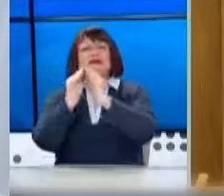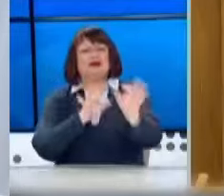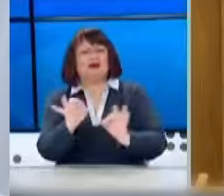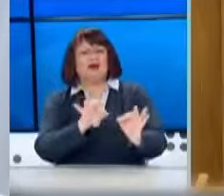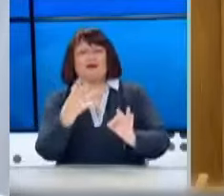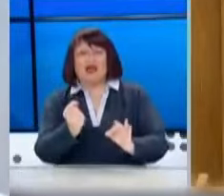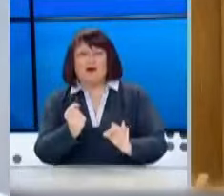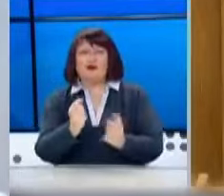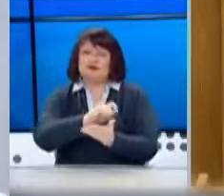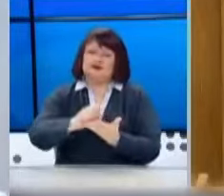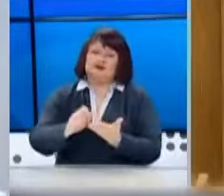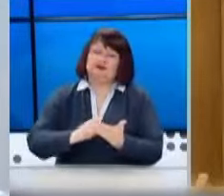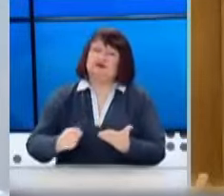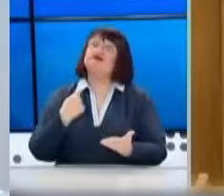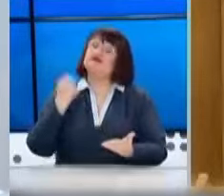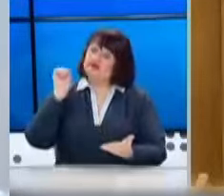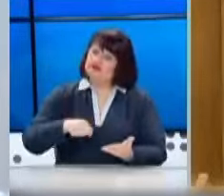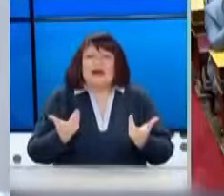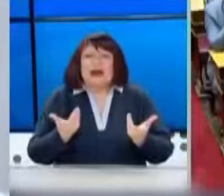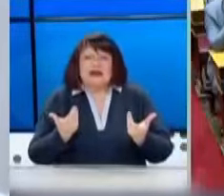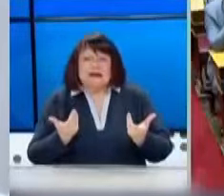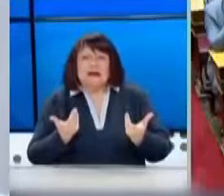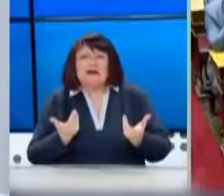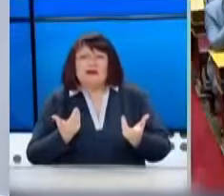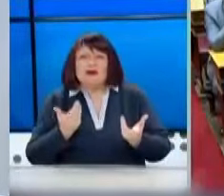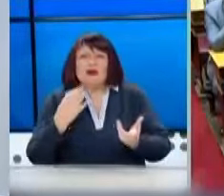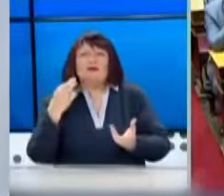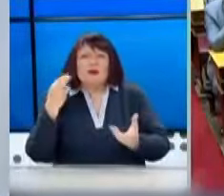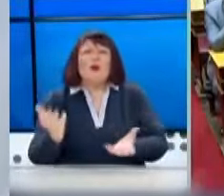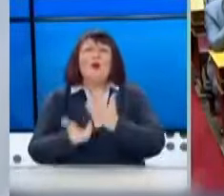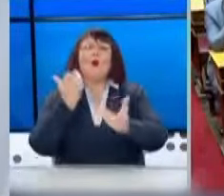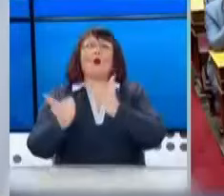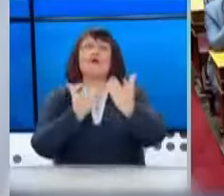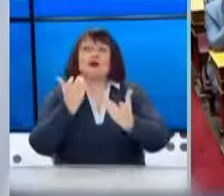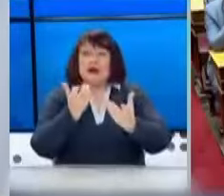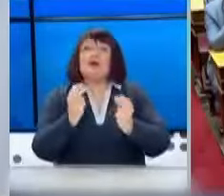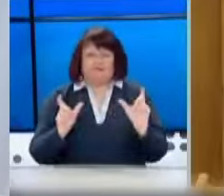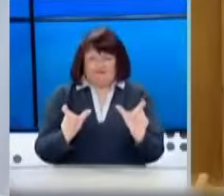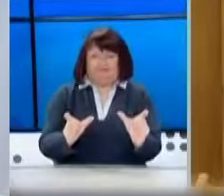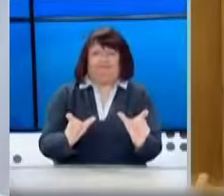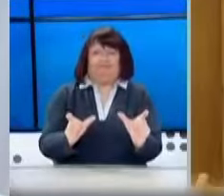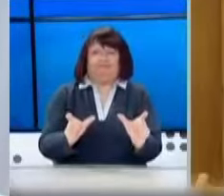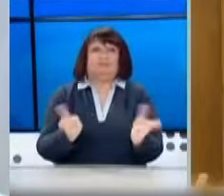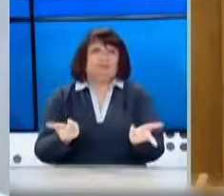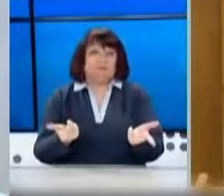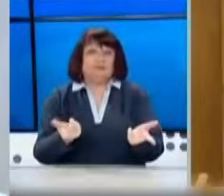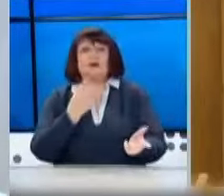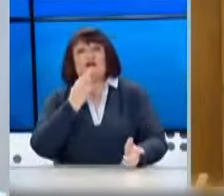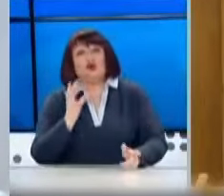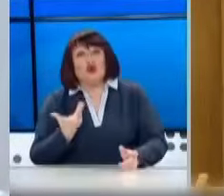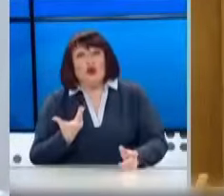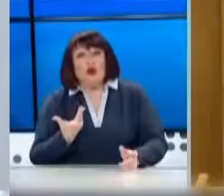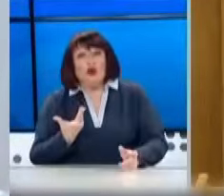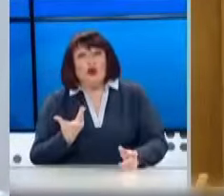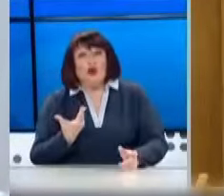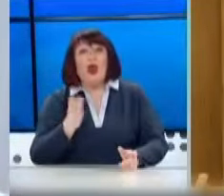το ΠΑΣΟΚ εννοώ, στα νερά της κεντροάς δεξαμενής, δηλαδή της δεξαμενής από την